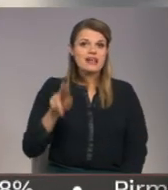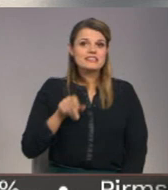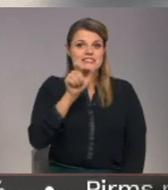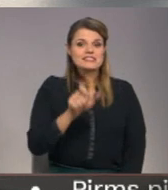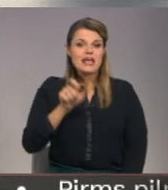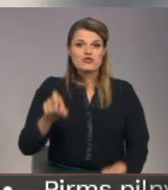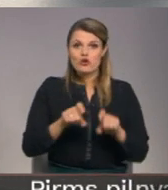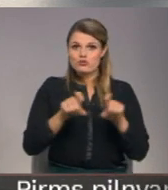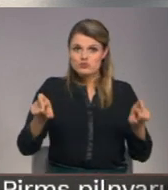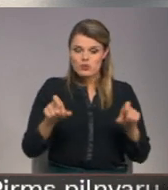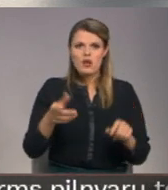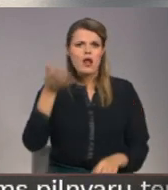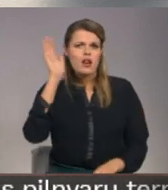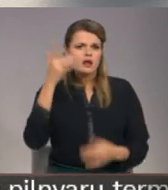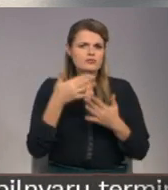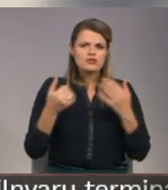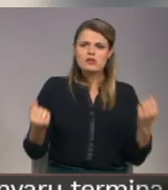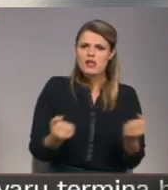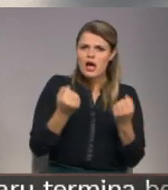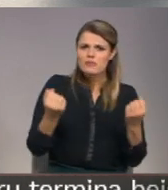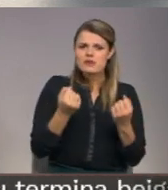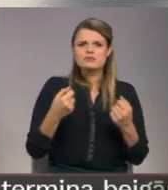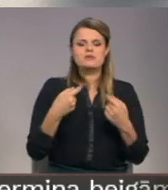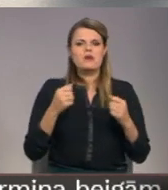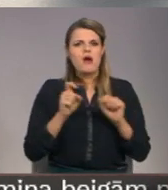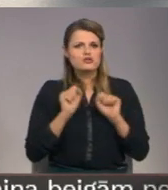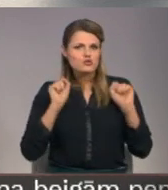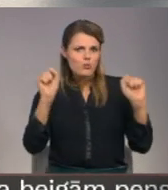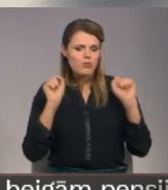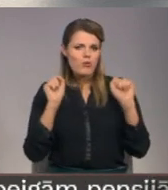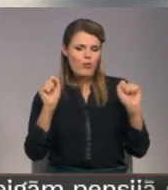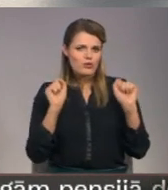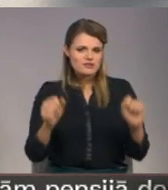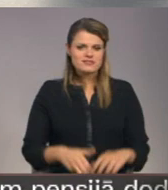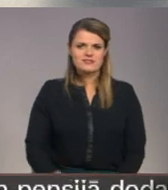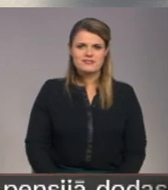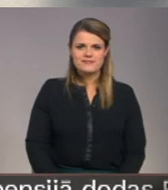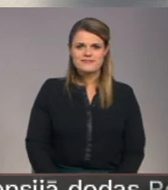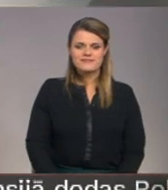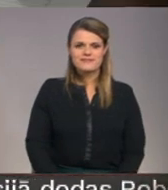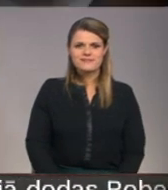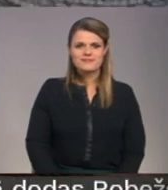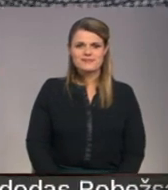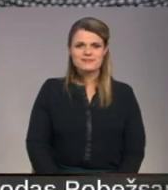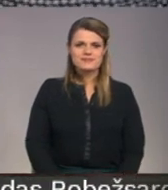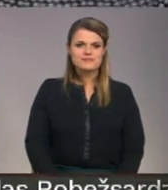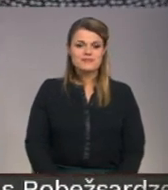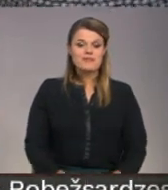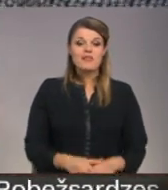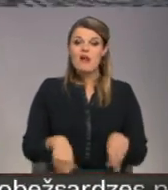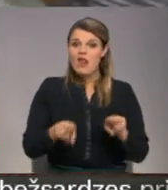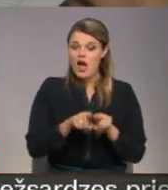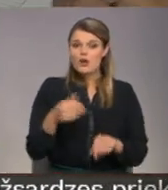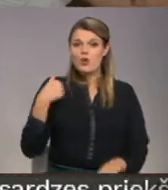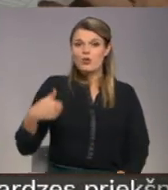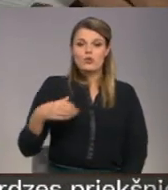kursā paredzētas gan lekcijas, gan radošās darbnīcas, gan fiziskas aktivitātes un par to Skrūnas televīzija. Lai arī